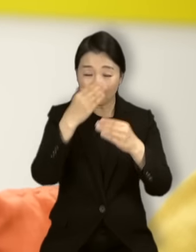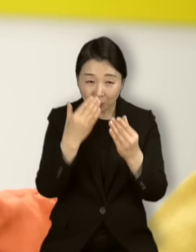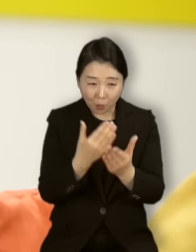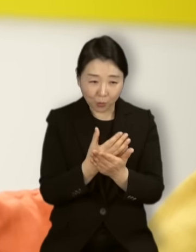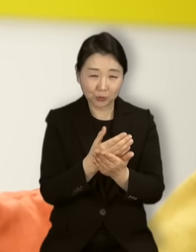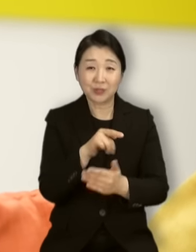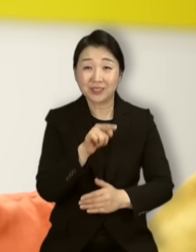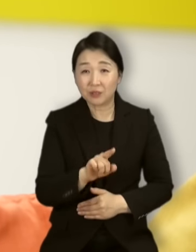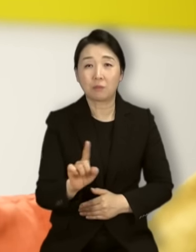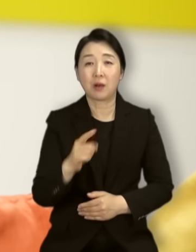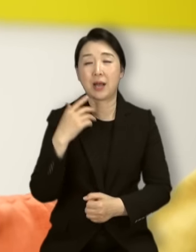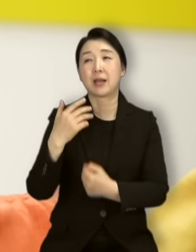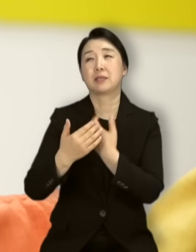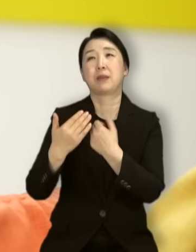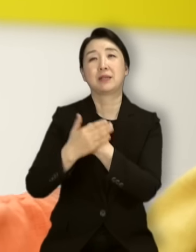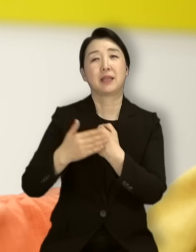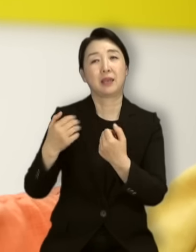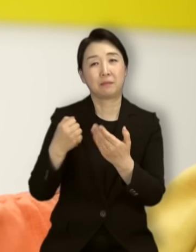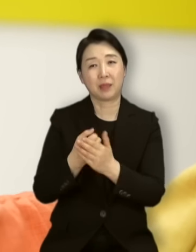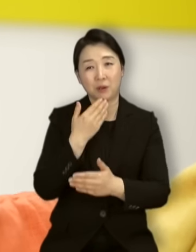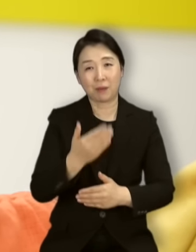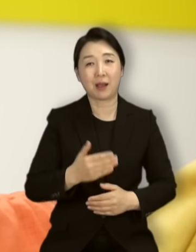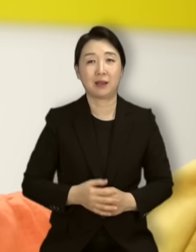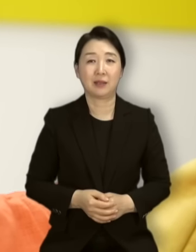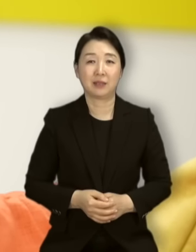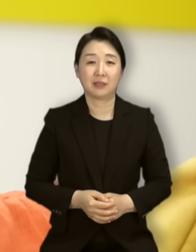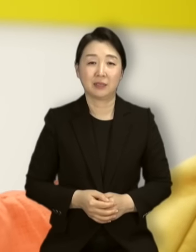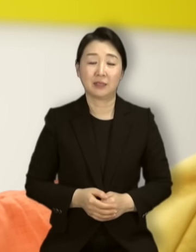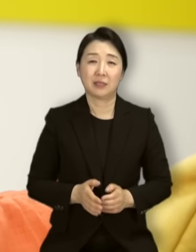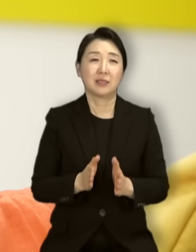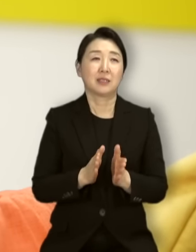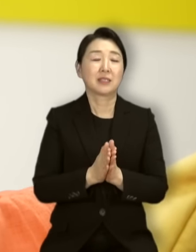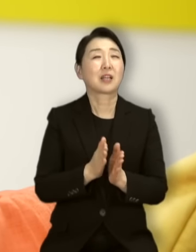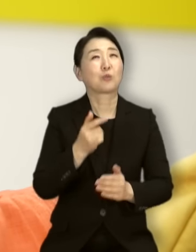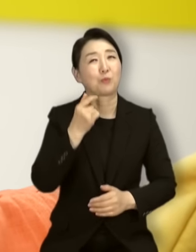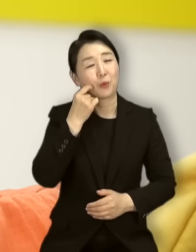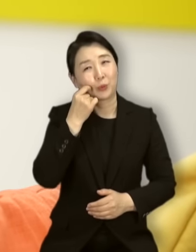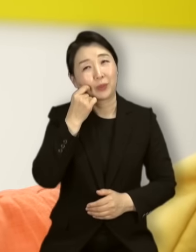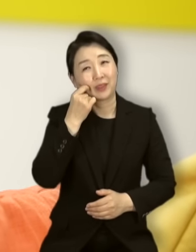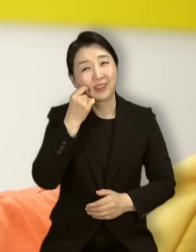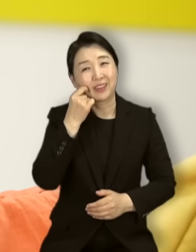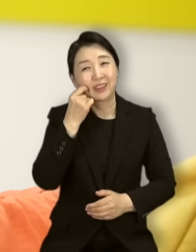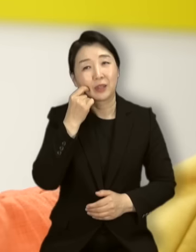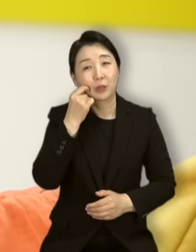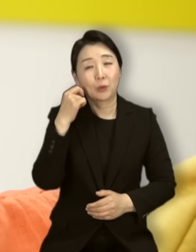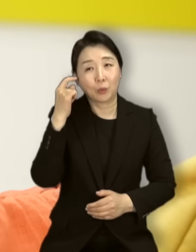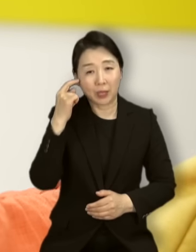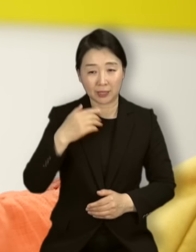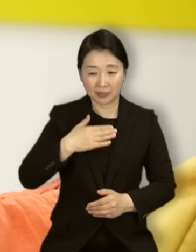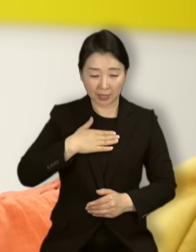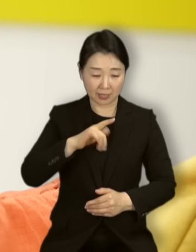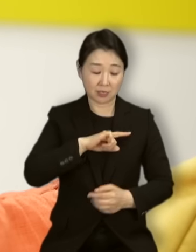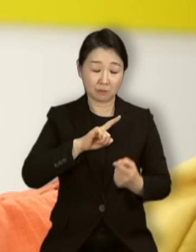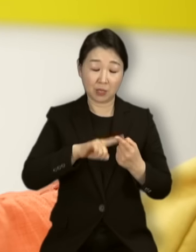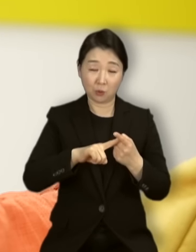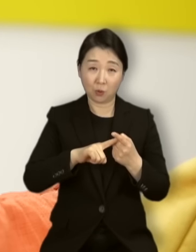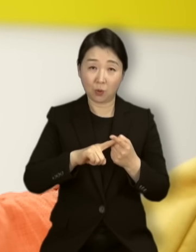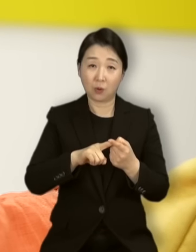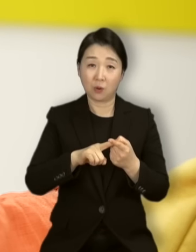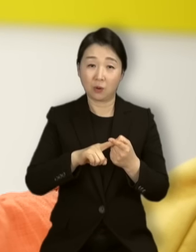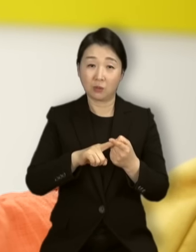진짜 하나님의 은혜 아니면 시작도 못했을 거고네 이렇게 제 이름으로 약이란